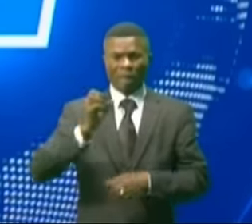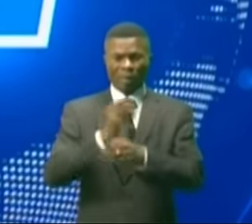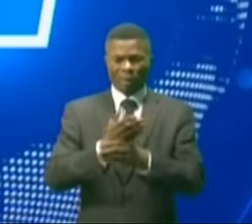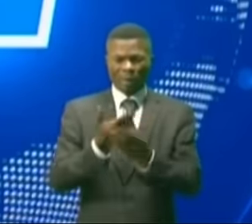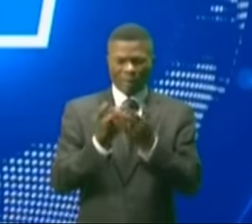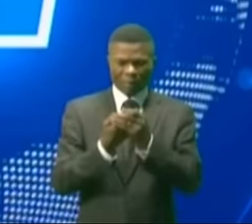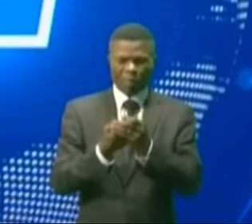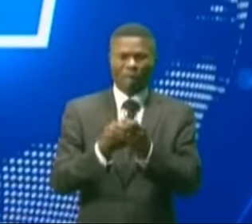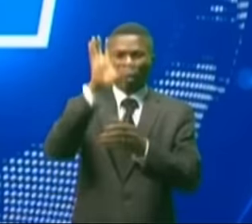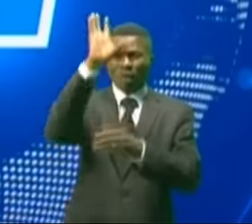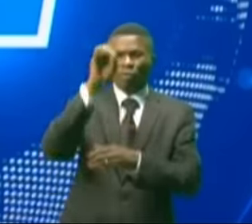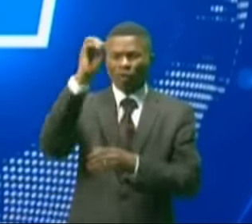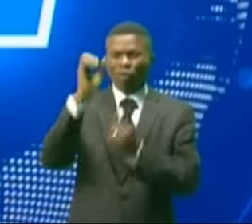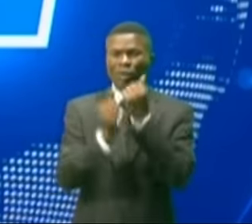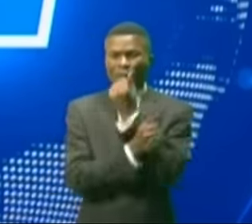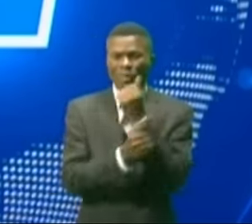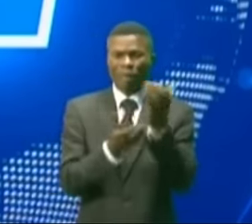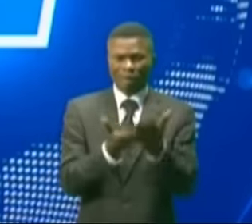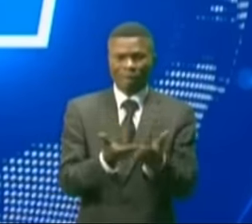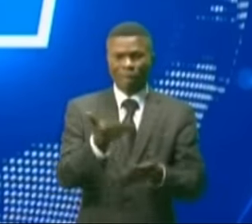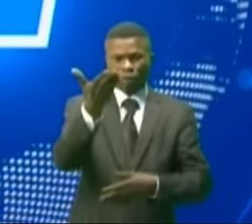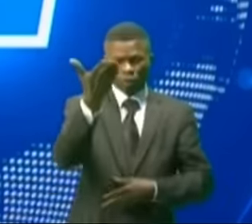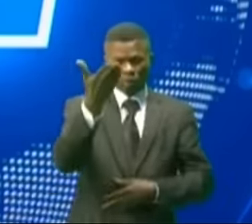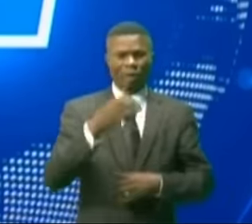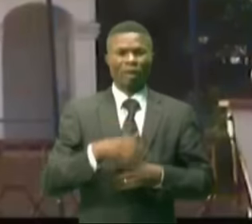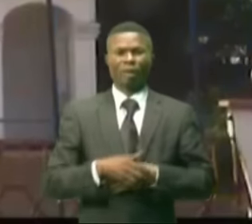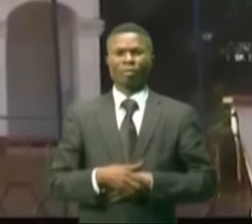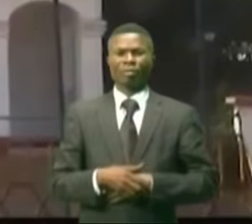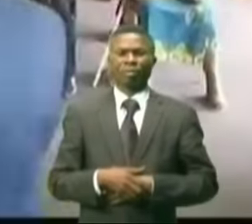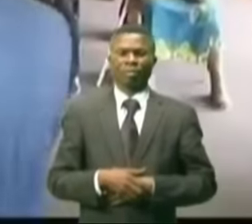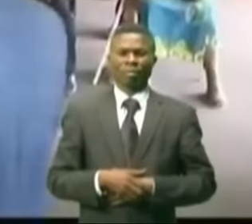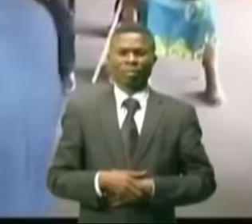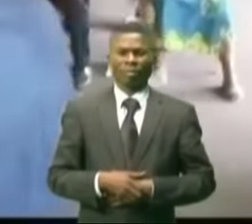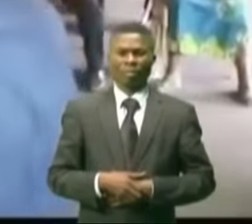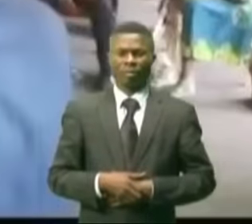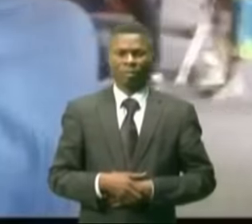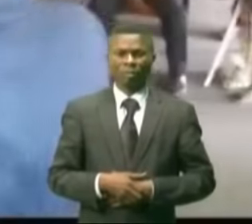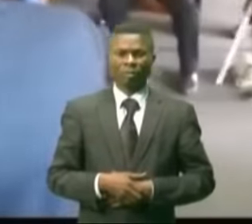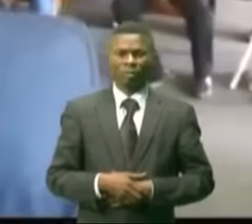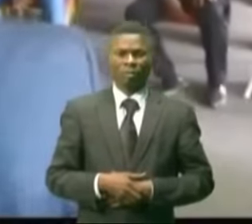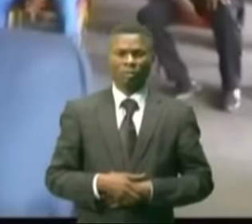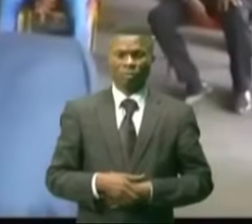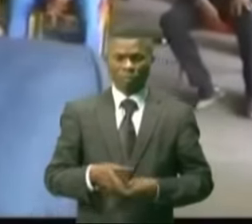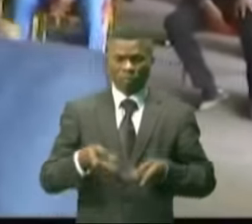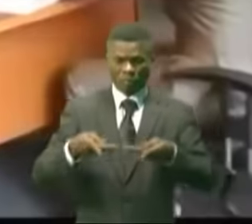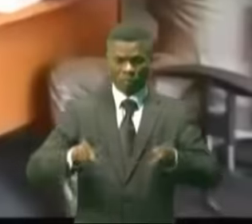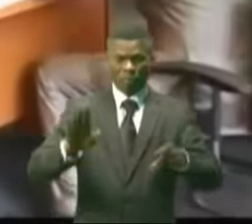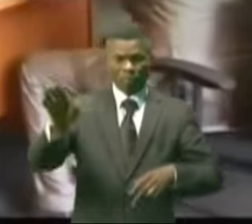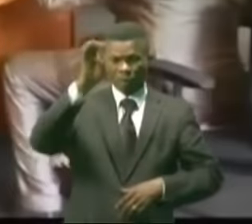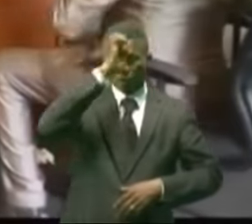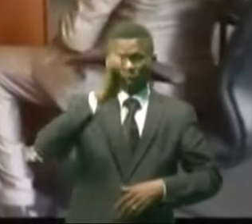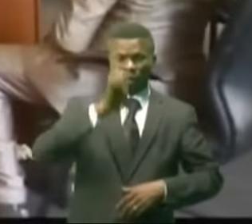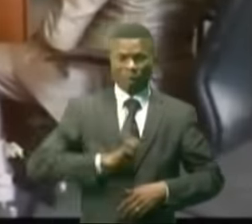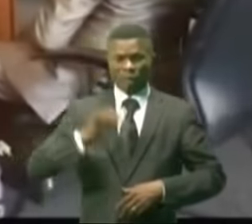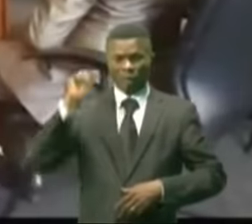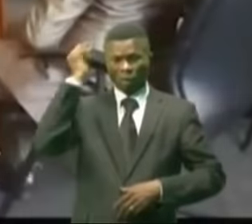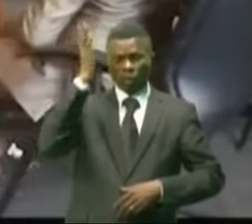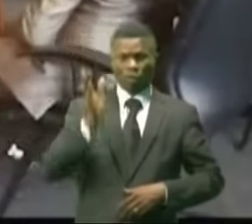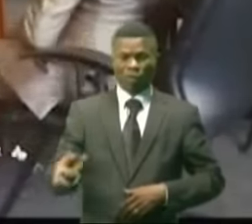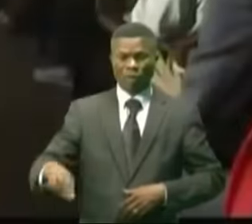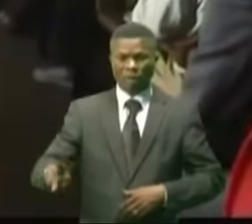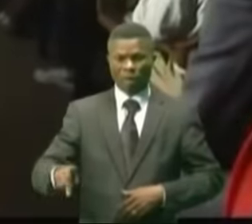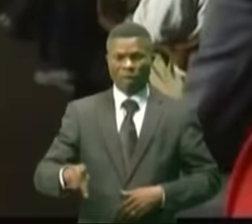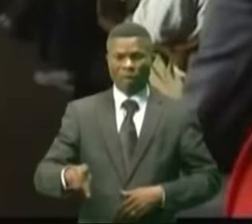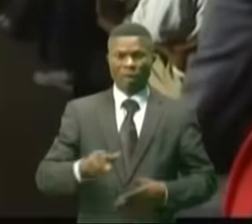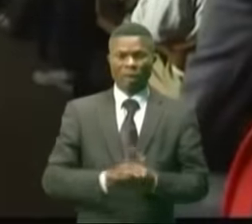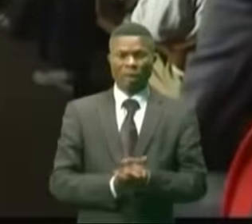phase de la récolte. Suivez les détails dans ce reportage. Sous le patronage de son excellence Monsieur le gouverneur de province du